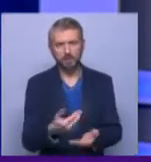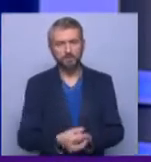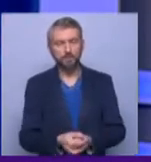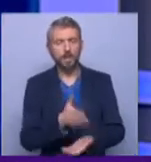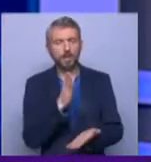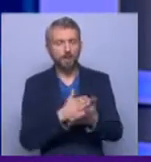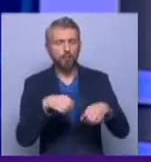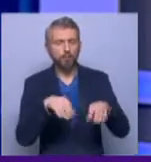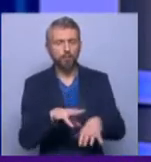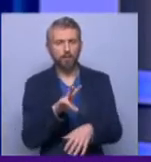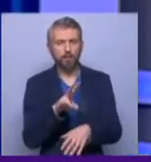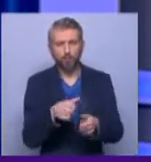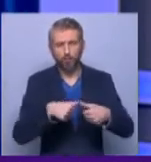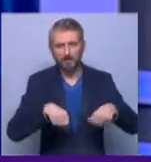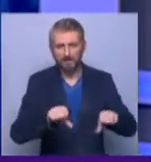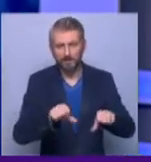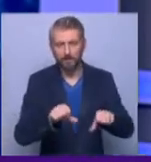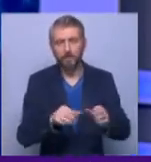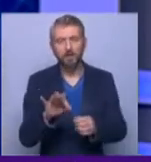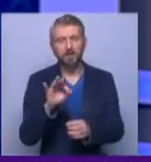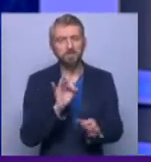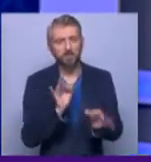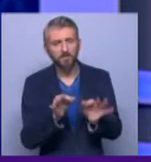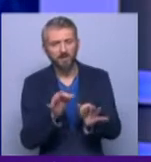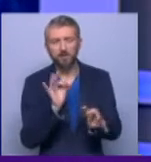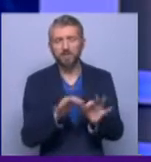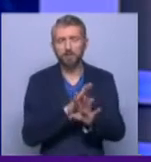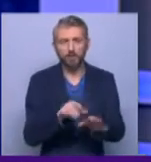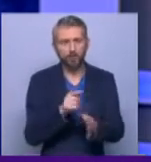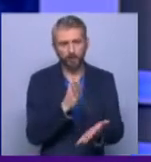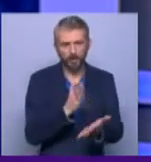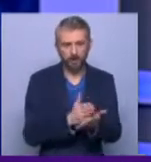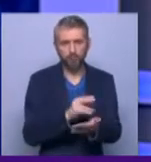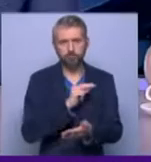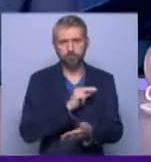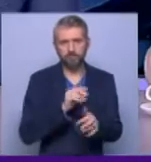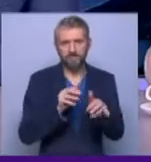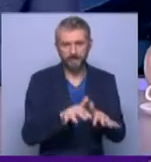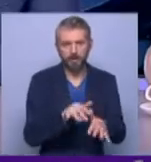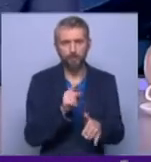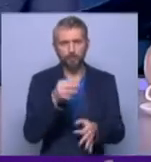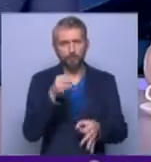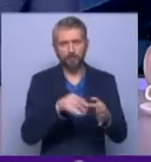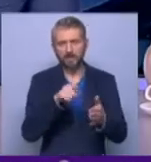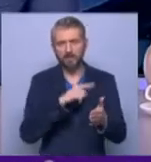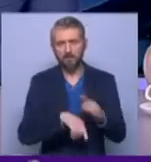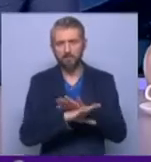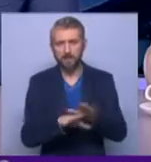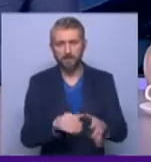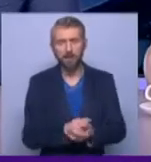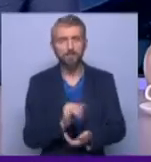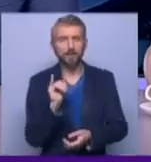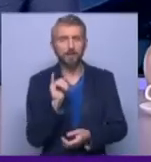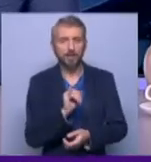Є постанова НКРКП, справедлива вона чи несправедлива, але вона є, вона діє, вона в суді вона не відмінена.